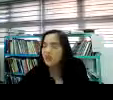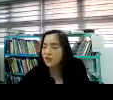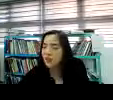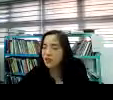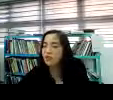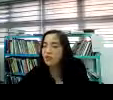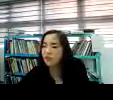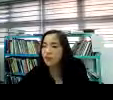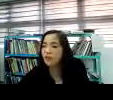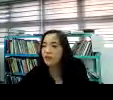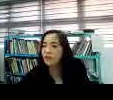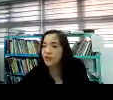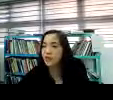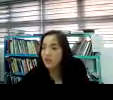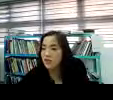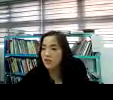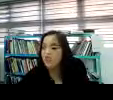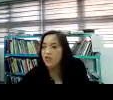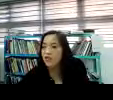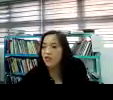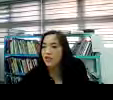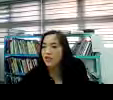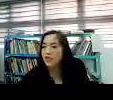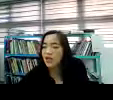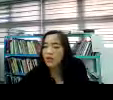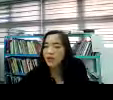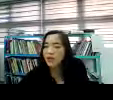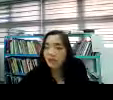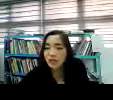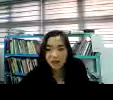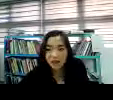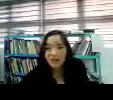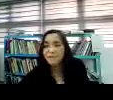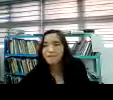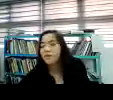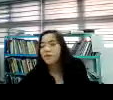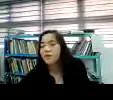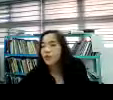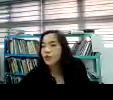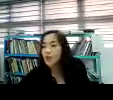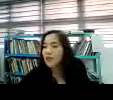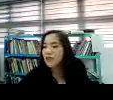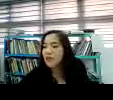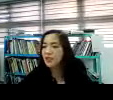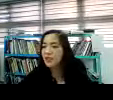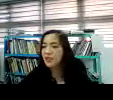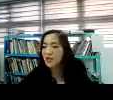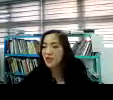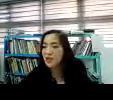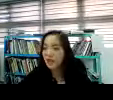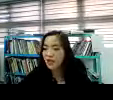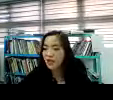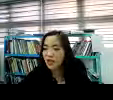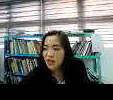not DOST but government agencies. So si elive, nandun po si CHED, nandun po si